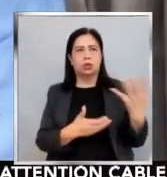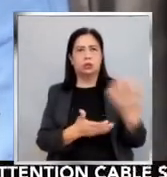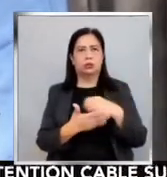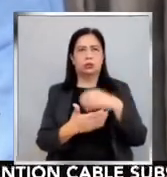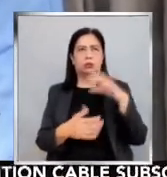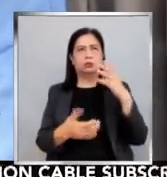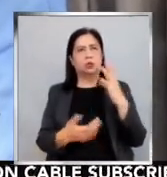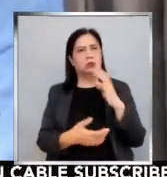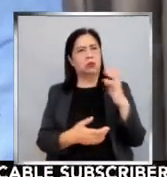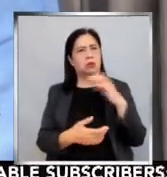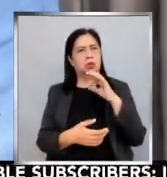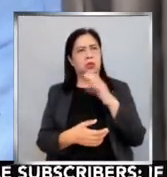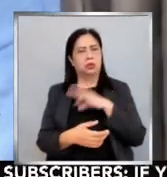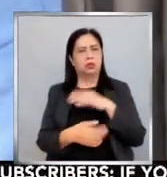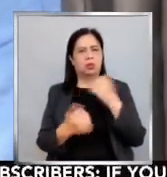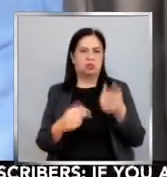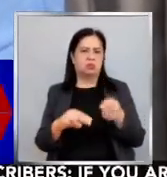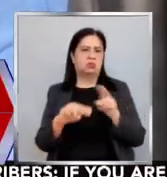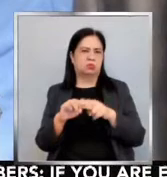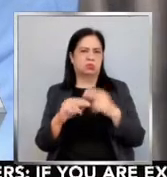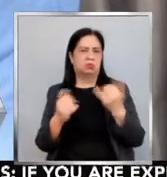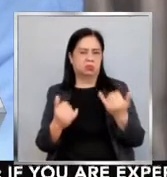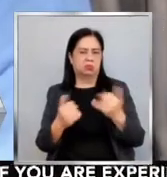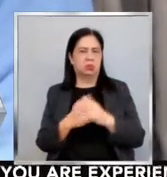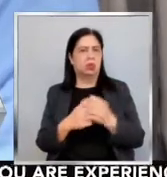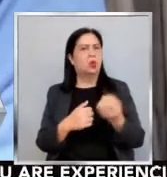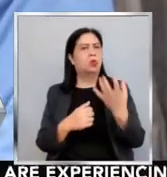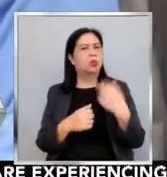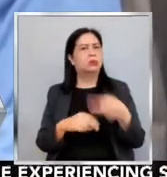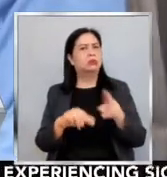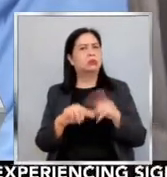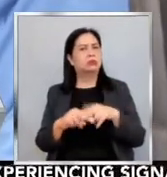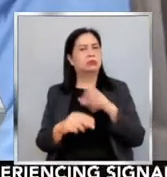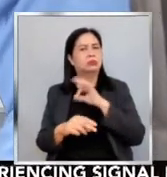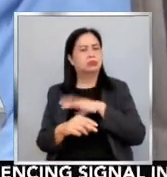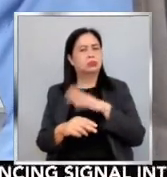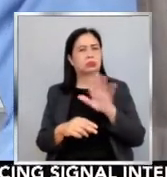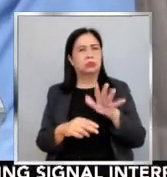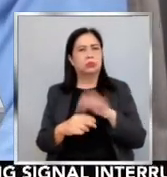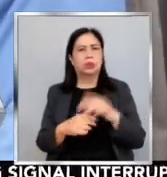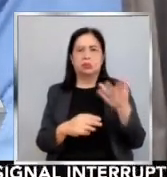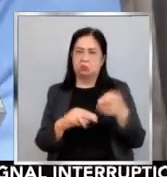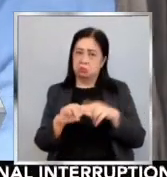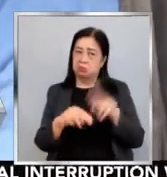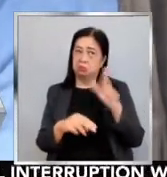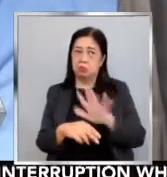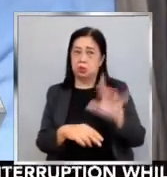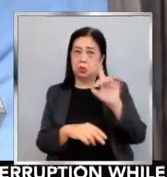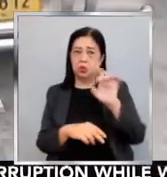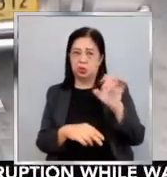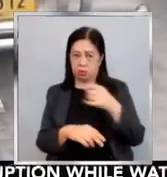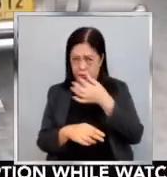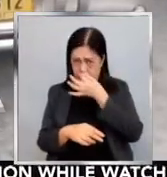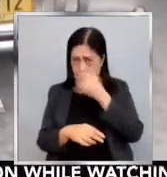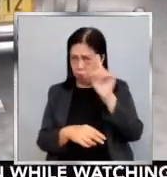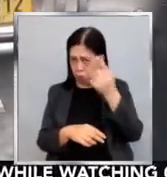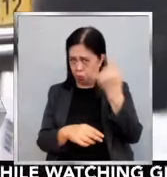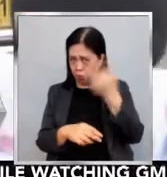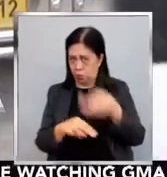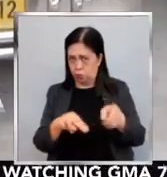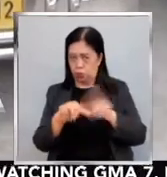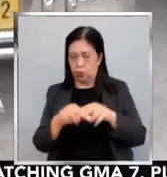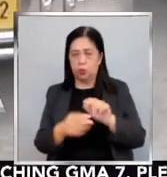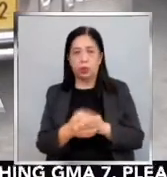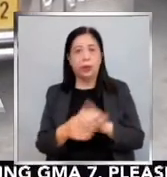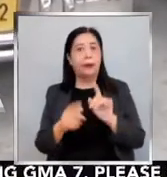Siguro madagdagan ng kaunti, ma'am. Mga magkano kaya idadagdag? 100 din siguro kasi piso lang naman yung tinaas, ma'am. Pero may